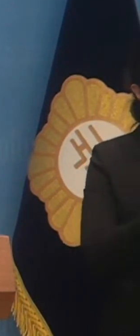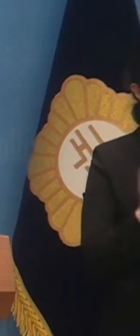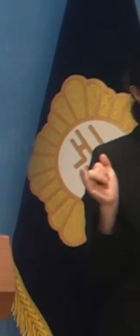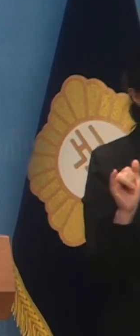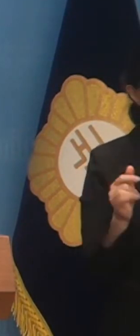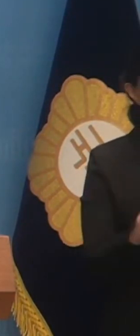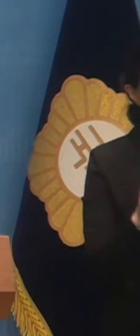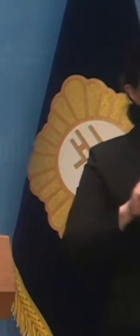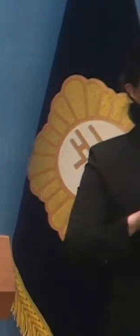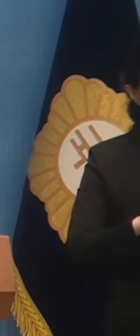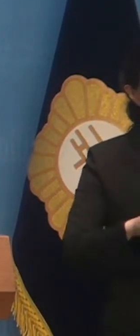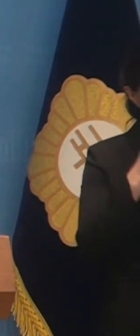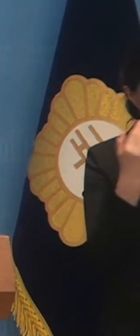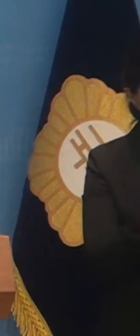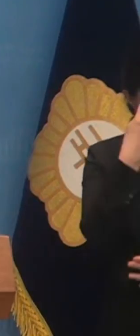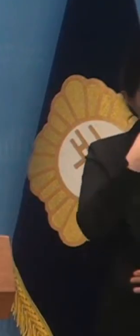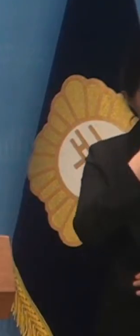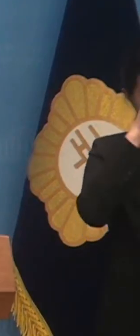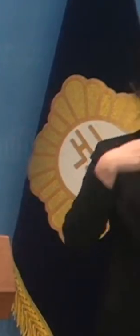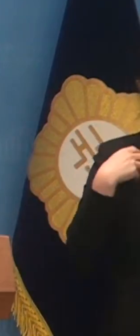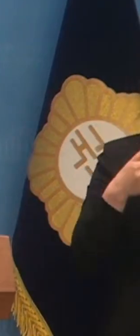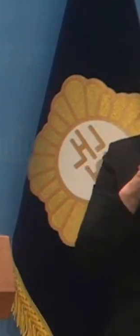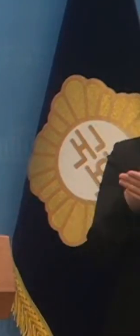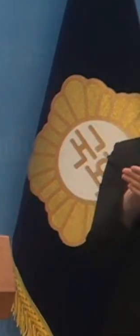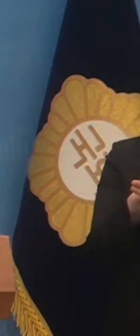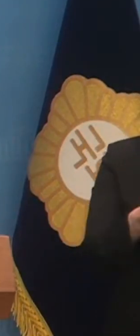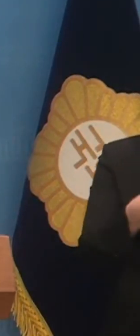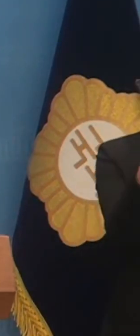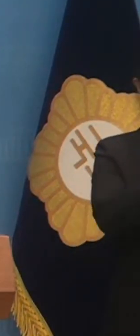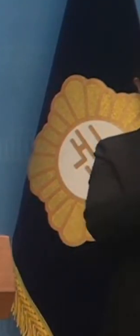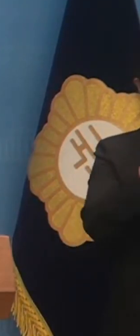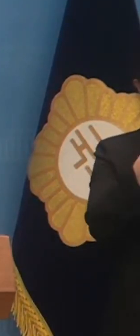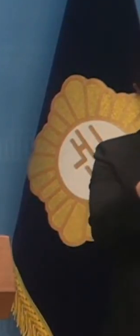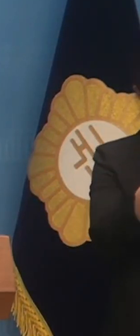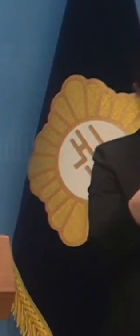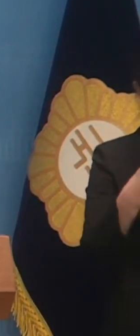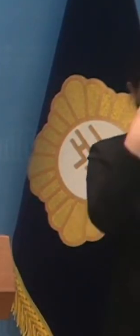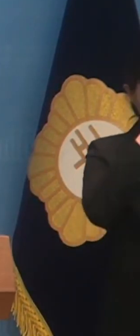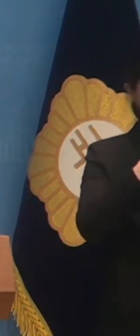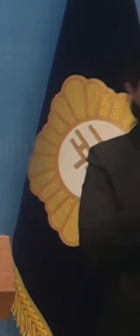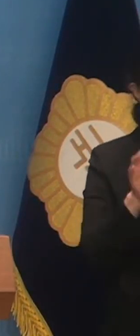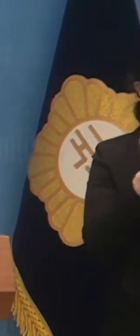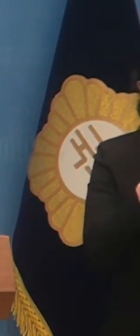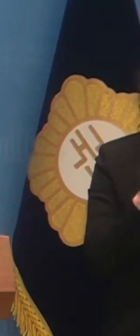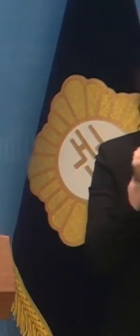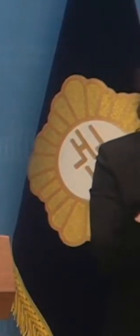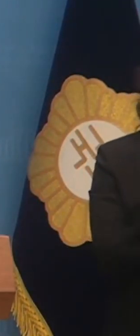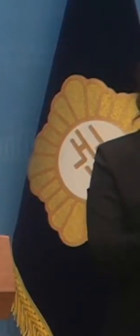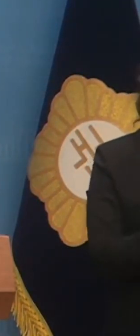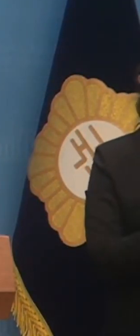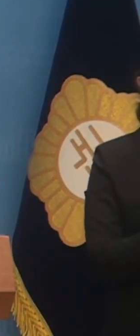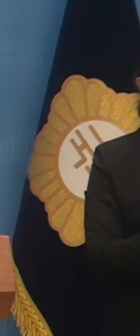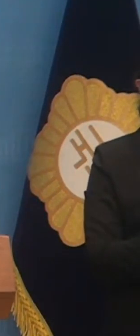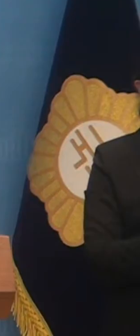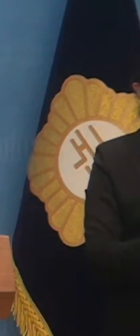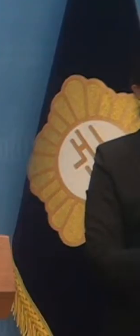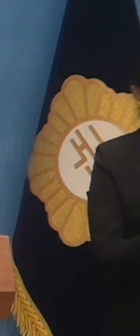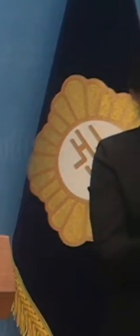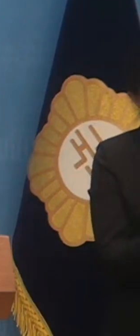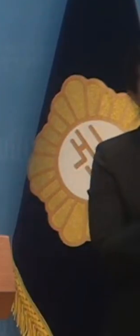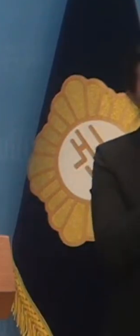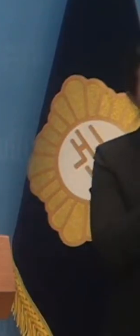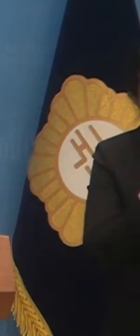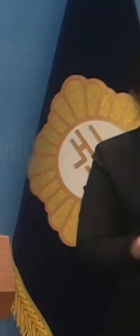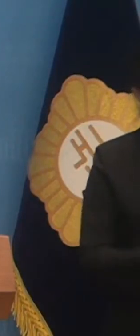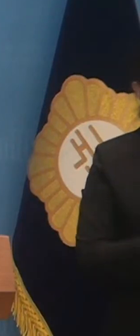대한 실태조사를 정부에 요구하고 이를 2027년 심의에 활용할 것을 권고한 점은 작지만 의미